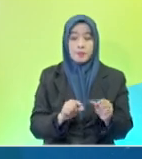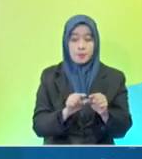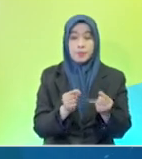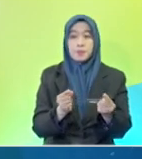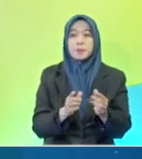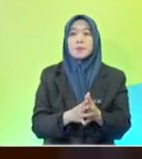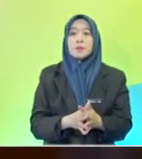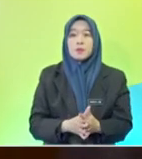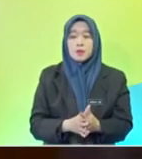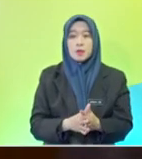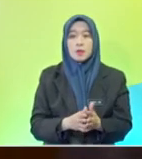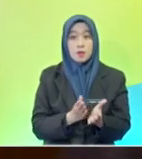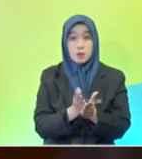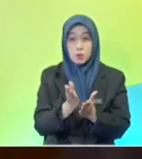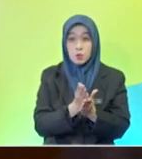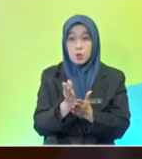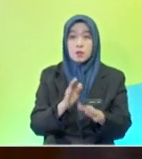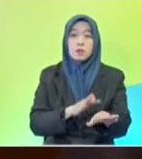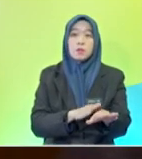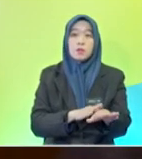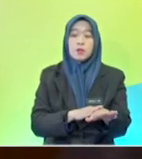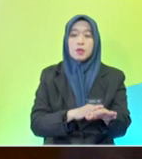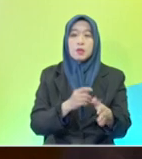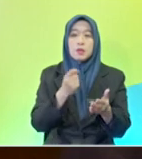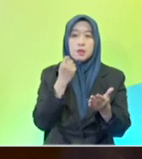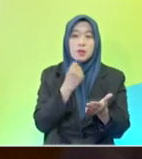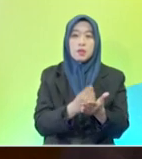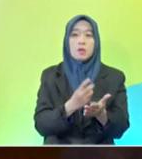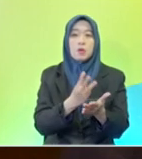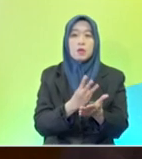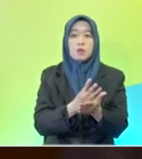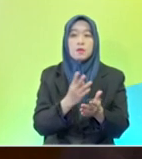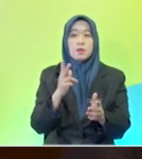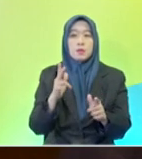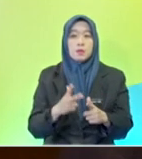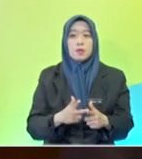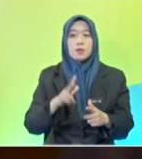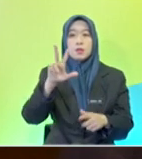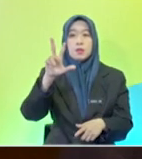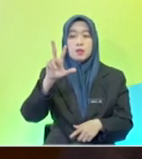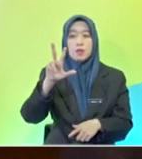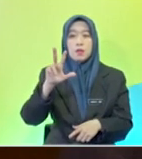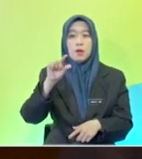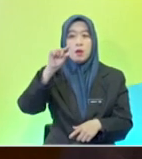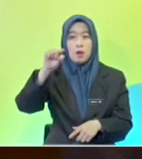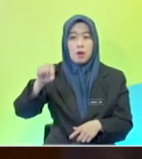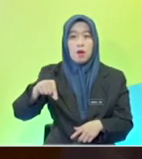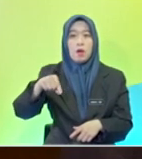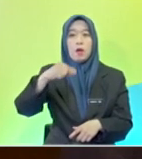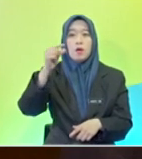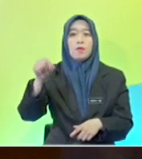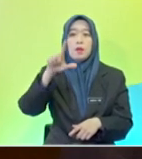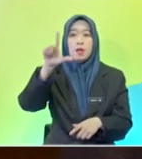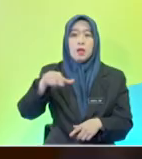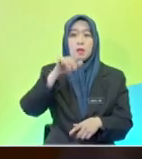Sadaqallahulazim. Okay, baiklah, kita teruskan kepada tanda waqaf yang ketiga, iaitu qaf lam ya. Apabila murid-murid